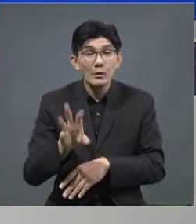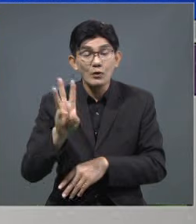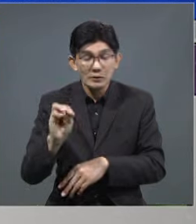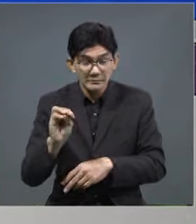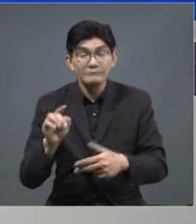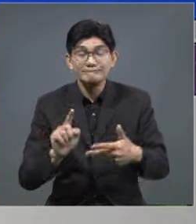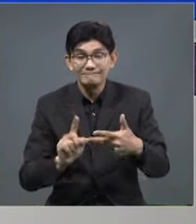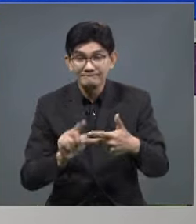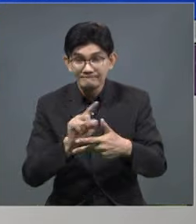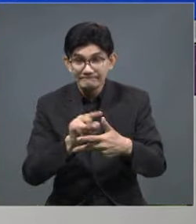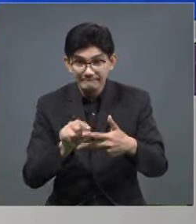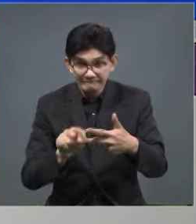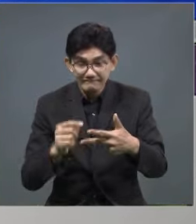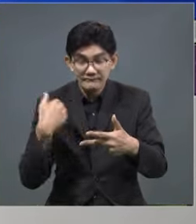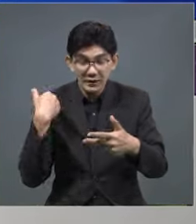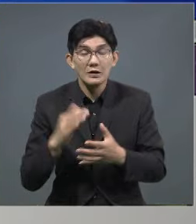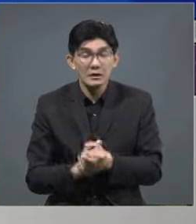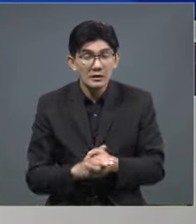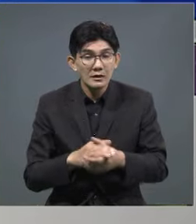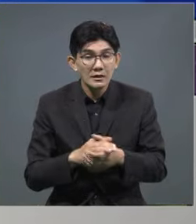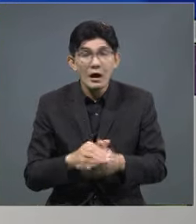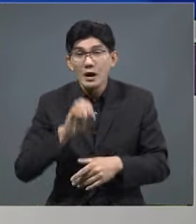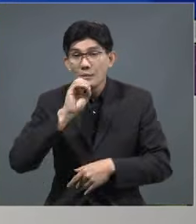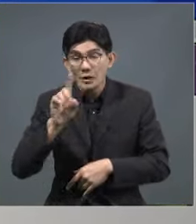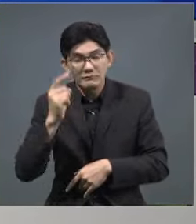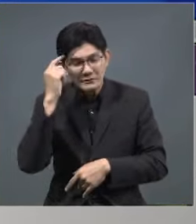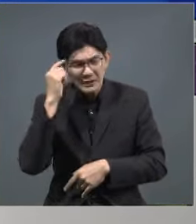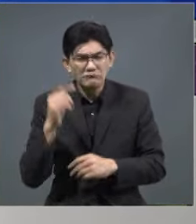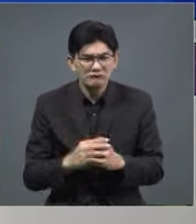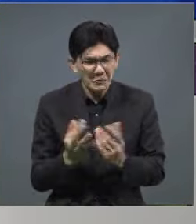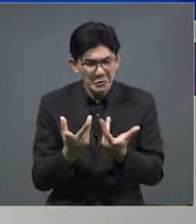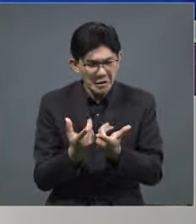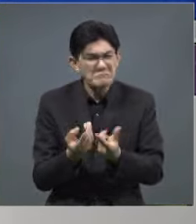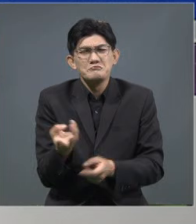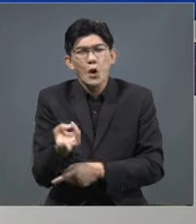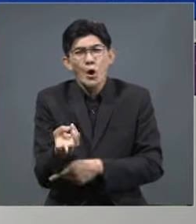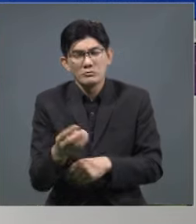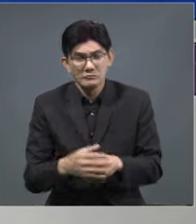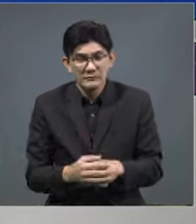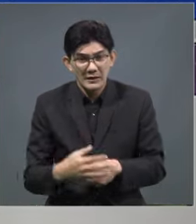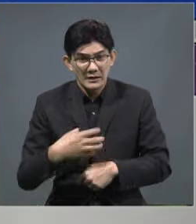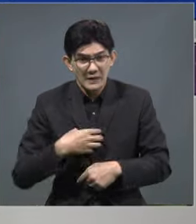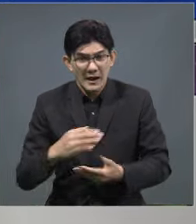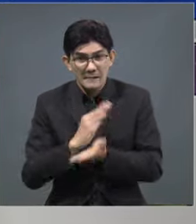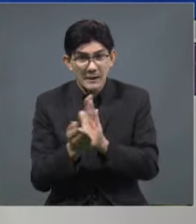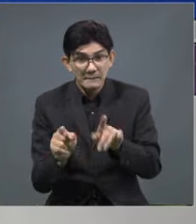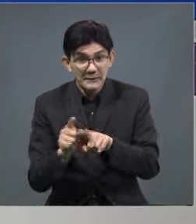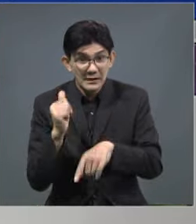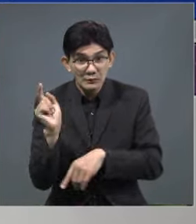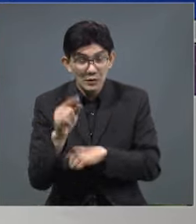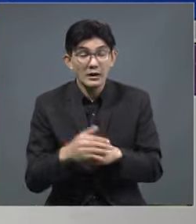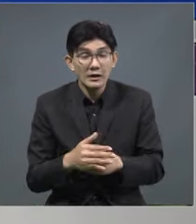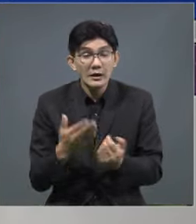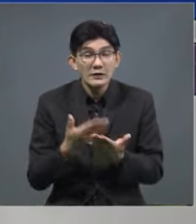งวดตัวเลขเนี้ยทางเครือข่ายสหกรณ์เองมองว่าเป็นตัวเลขที่ต่ำเกินไปเขาอยากกลับไปใช้นะครับก็คือถ้าเ